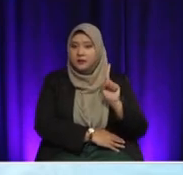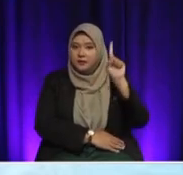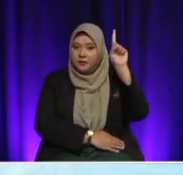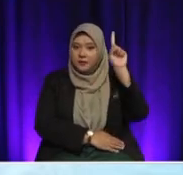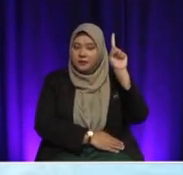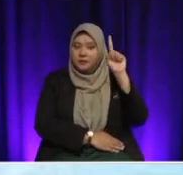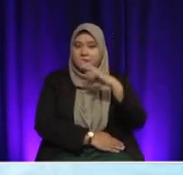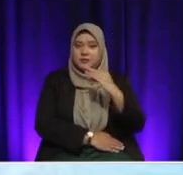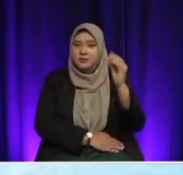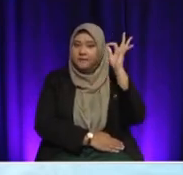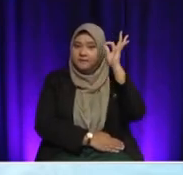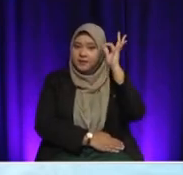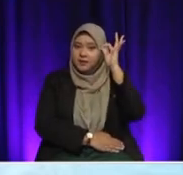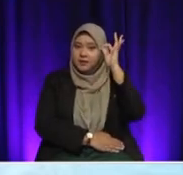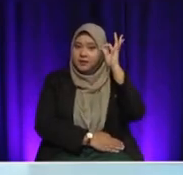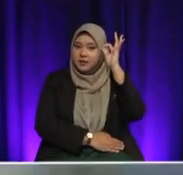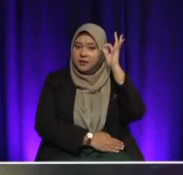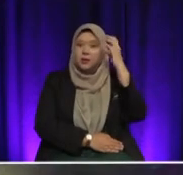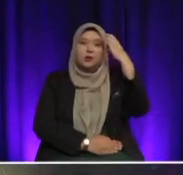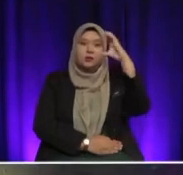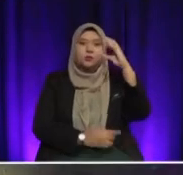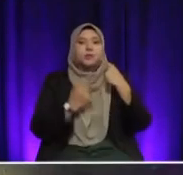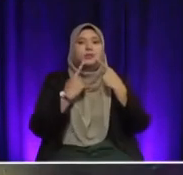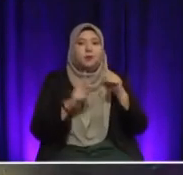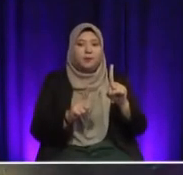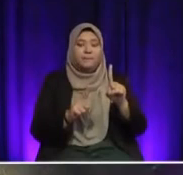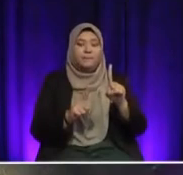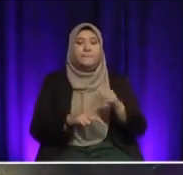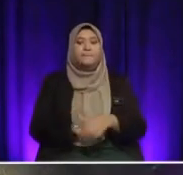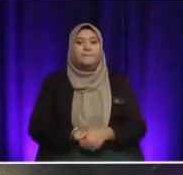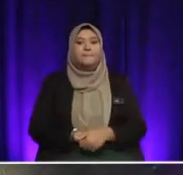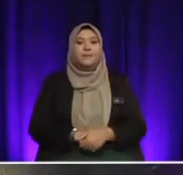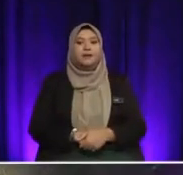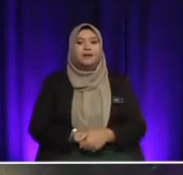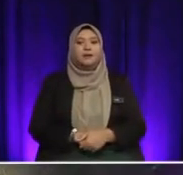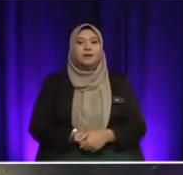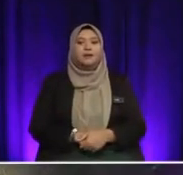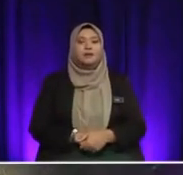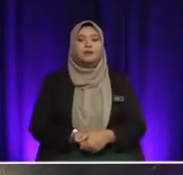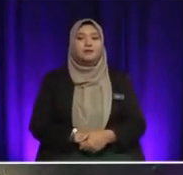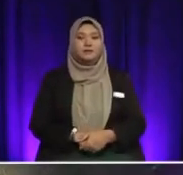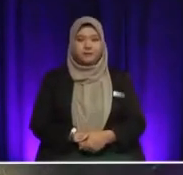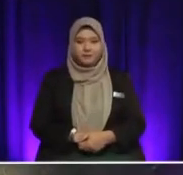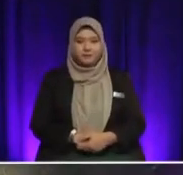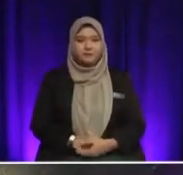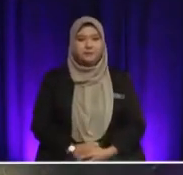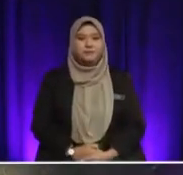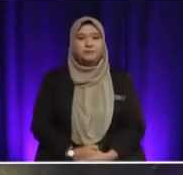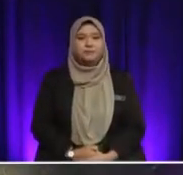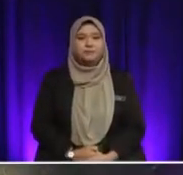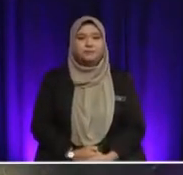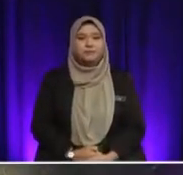Okey. Ikan perkasam. Nak cuba jawab tak? Kita minta murid-murid. Tak apa, saya jawabkanlah. Baik, boleh. Dia orang berdebar lagi